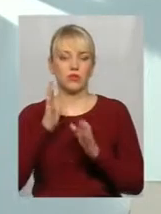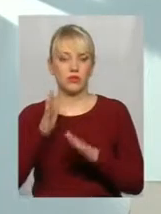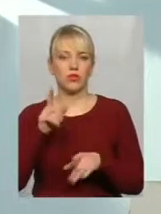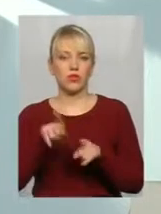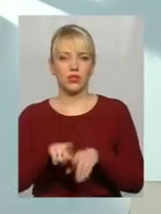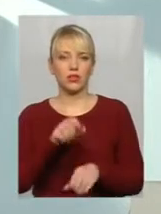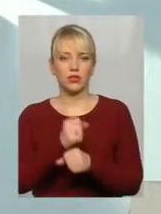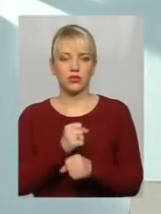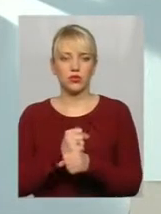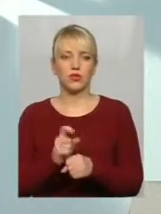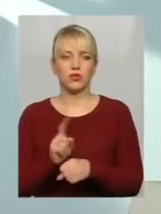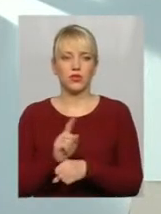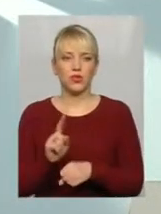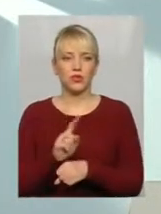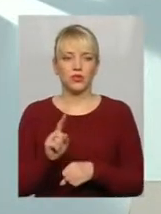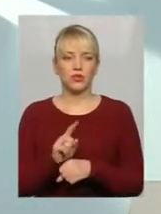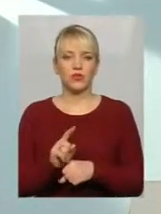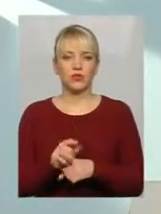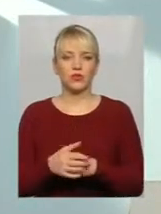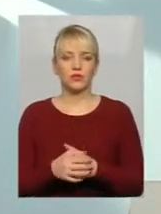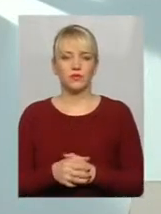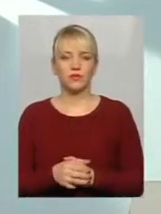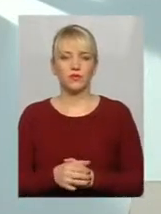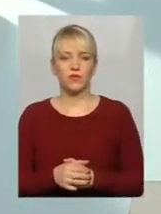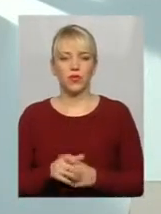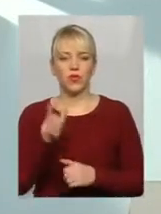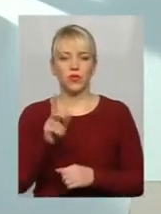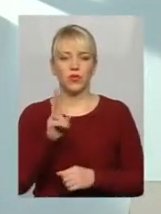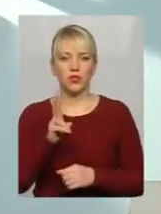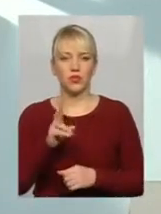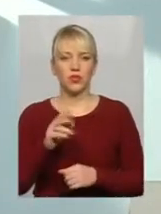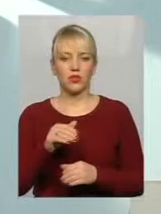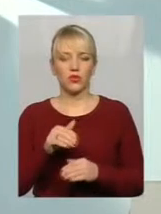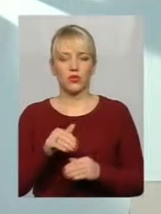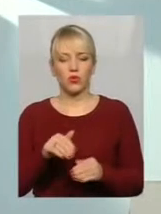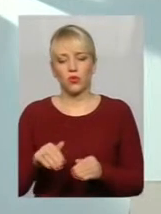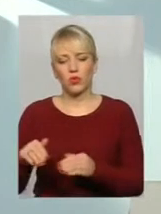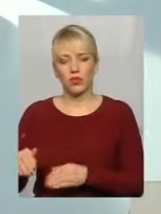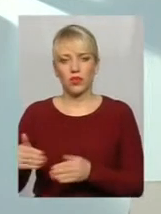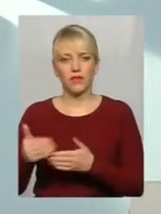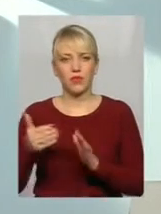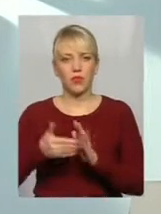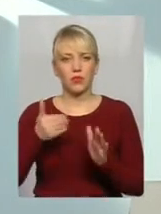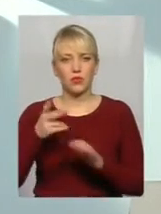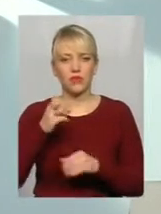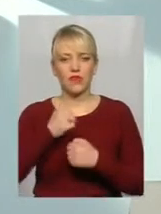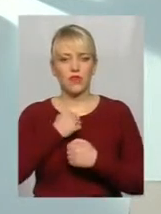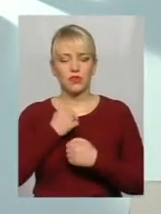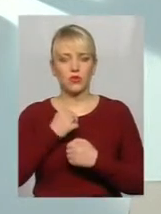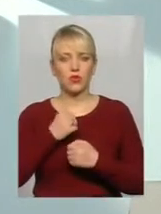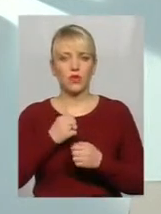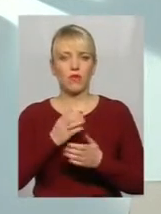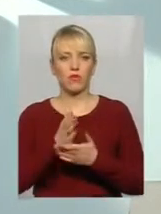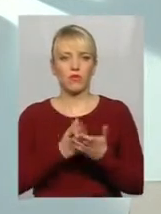що людина, якщо ухилилася від призову на строкову службу,